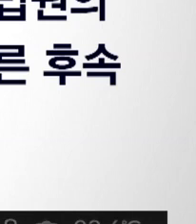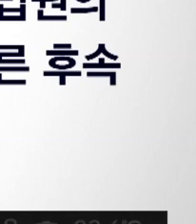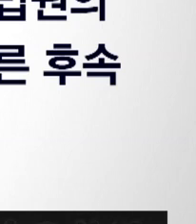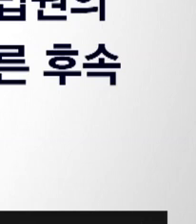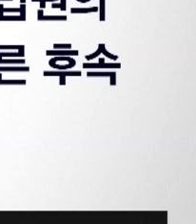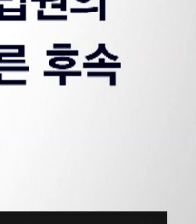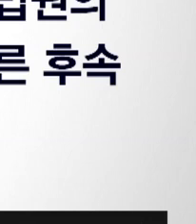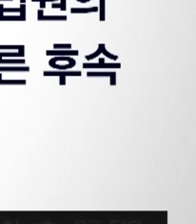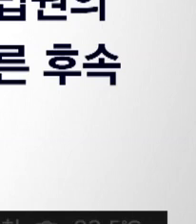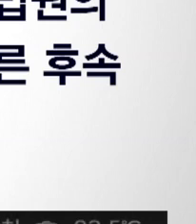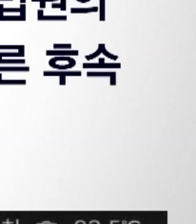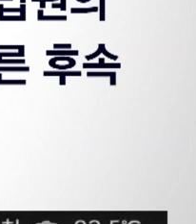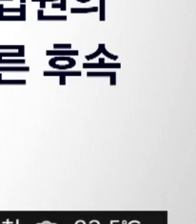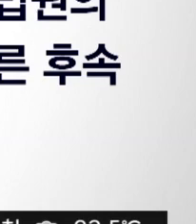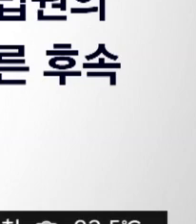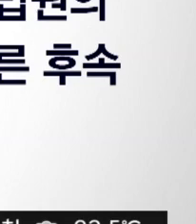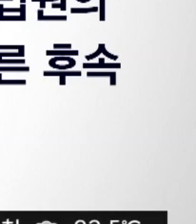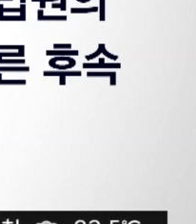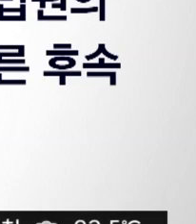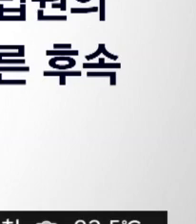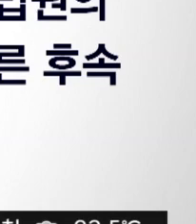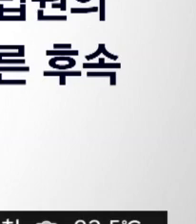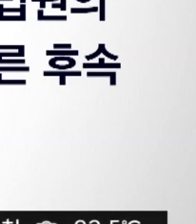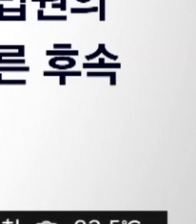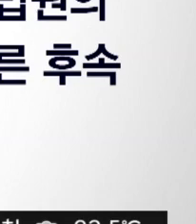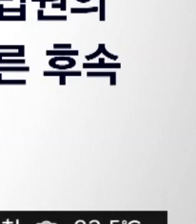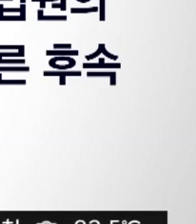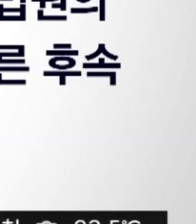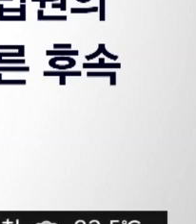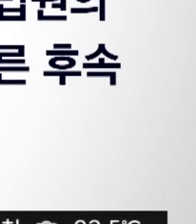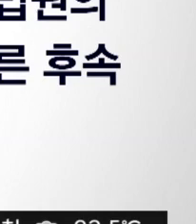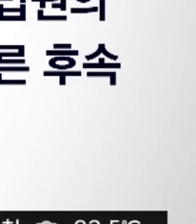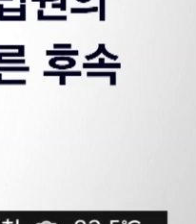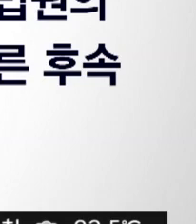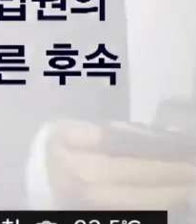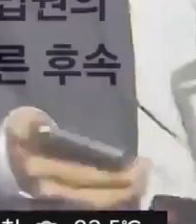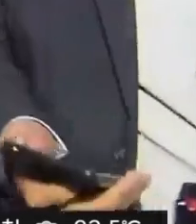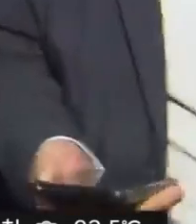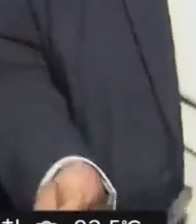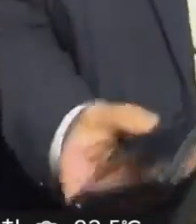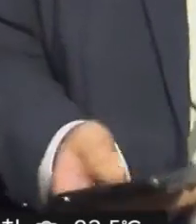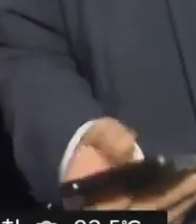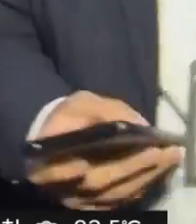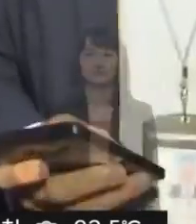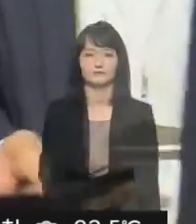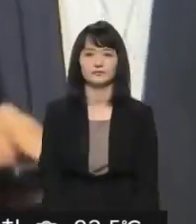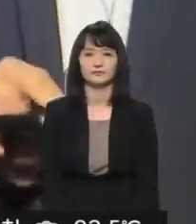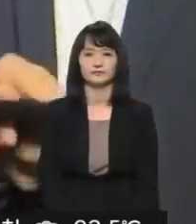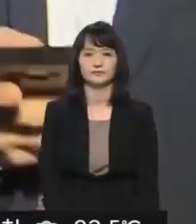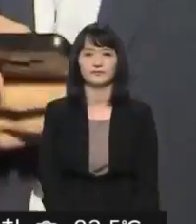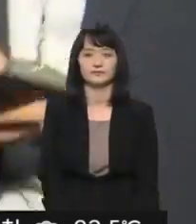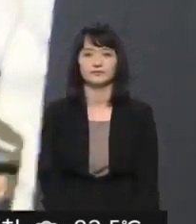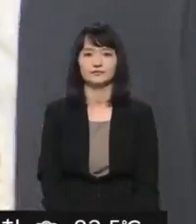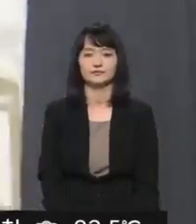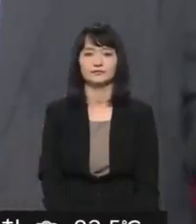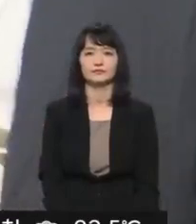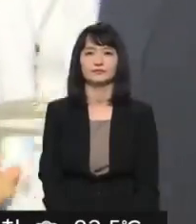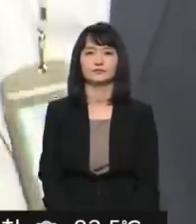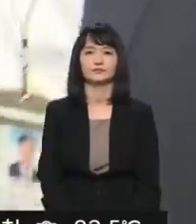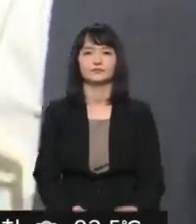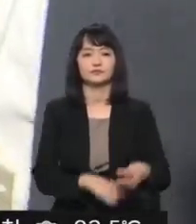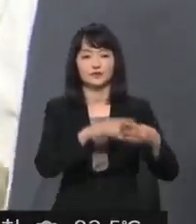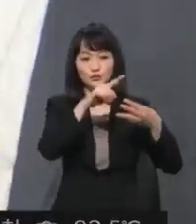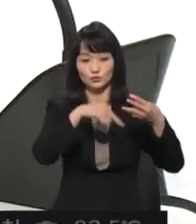체제 당분간 권성동 bda 체제를 대통령이 승인한 것 아니냐 나는 분석 이거든요 어떻게